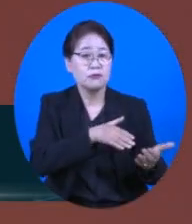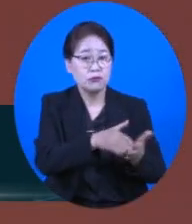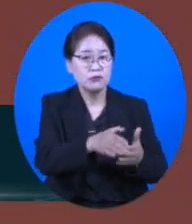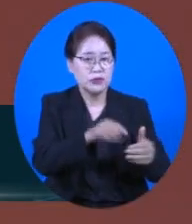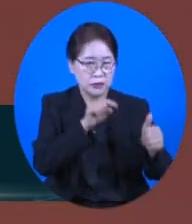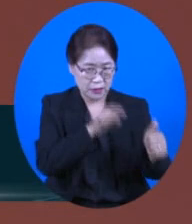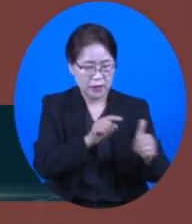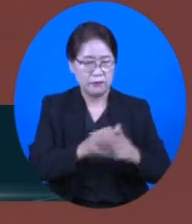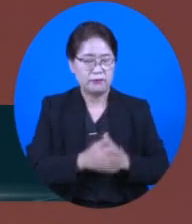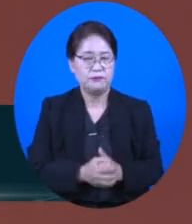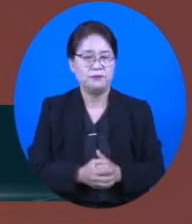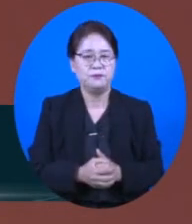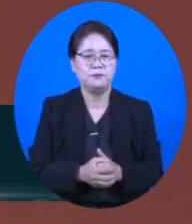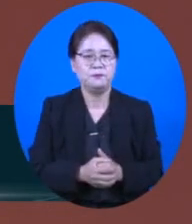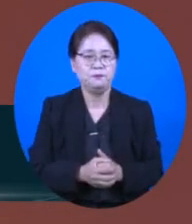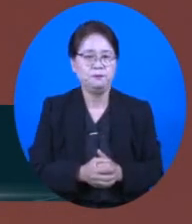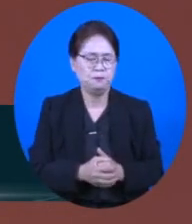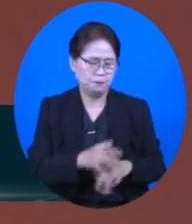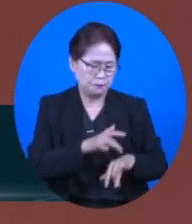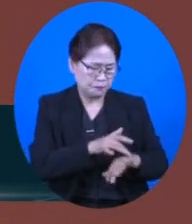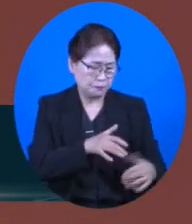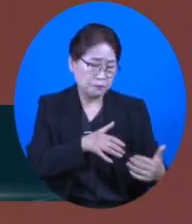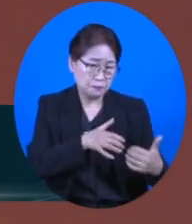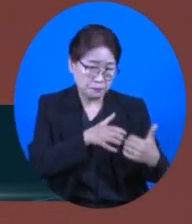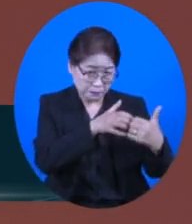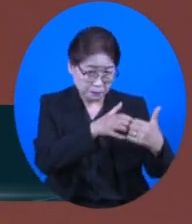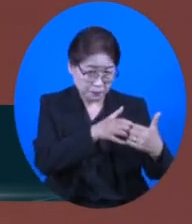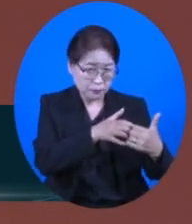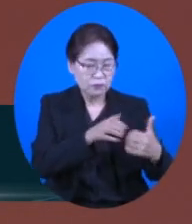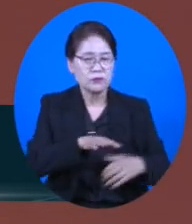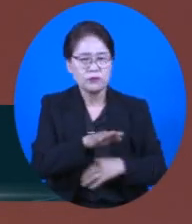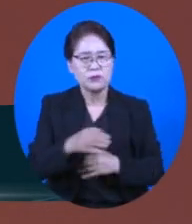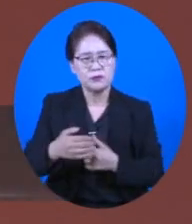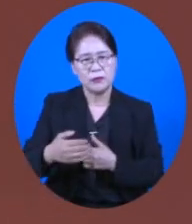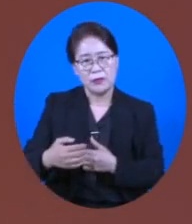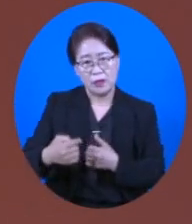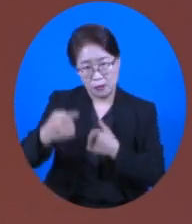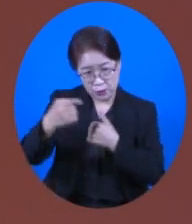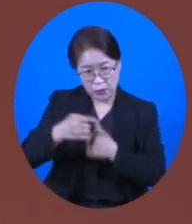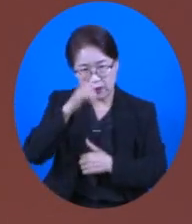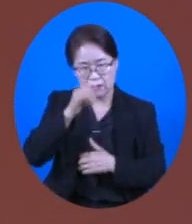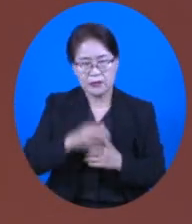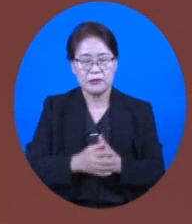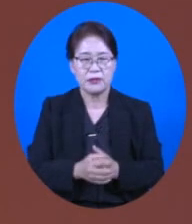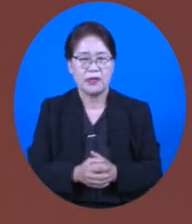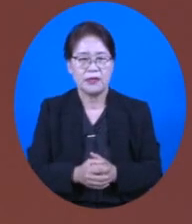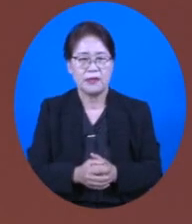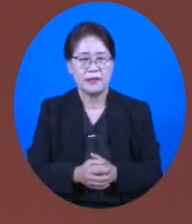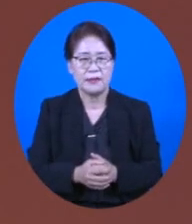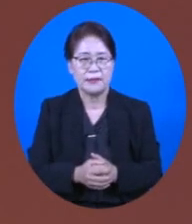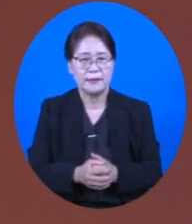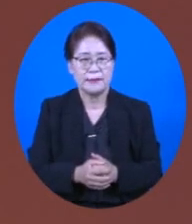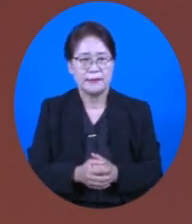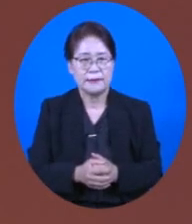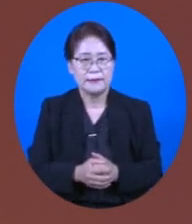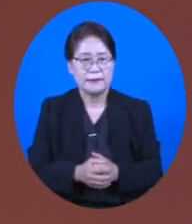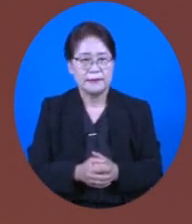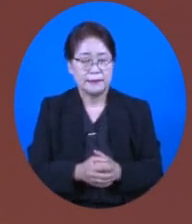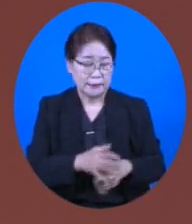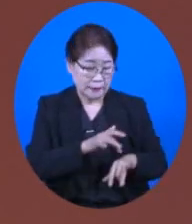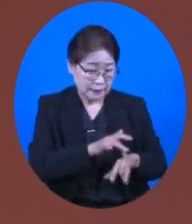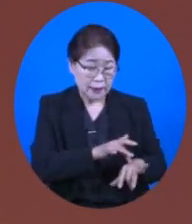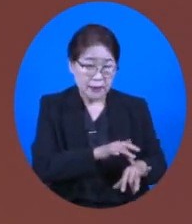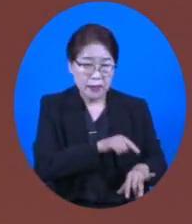이렇게 성경은 끊임없이 마귀를 대적할 것을 우리에게 요구하고 있습니다. 여러분 사탄 마귀는